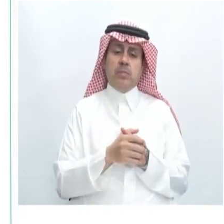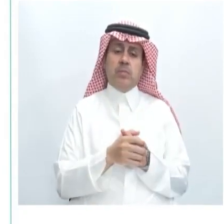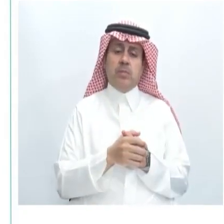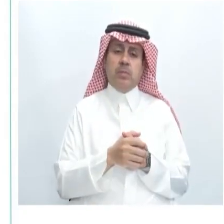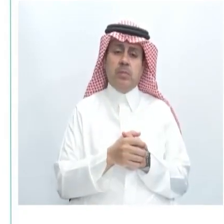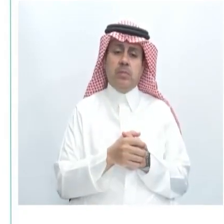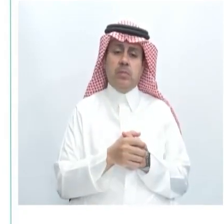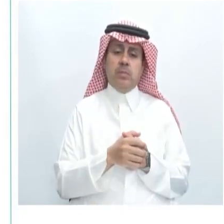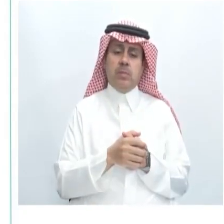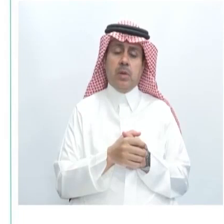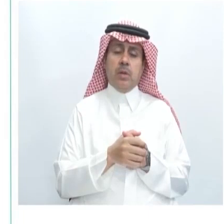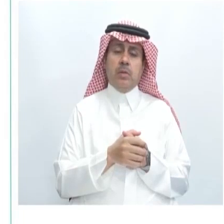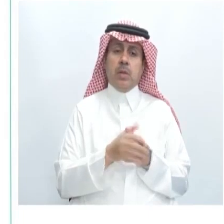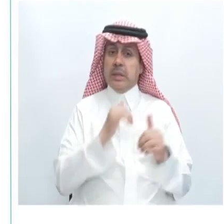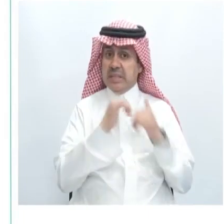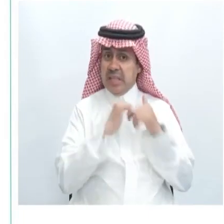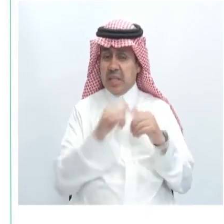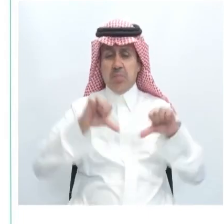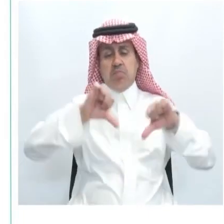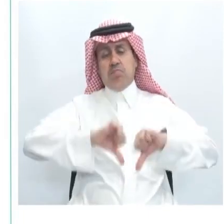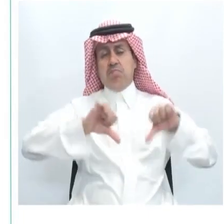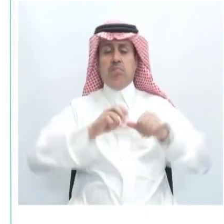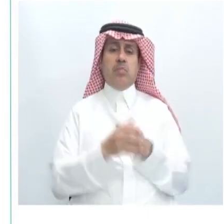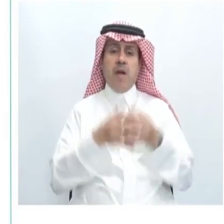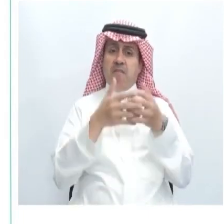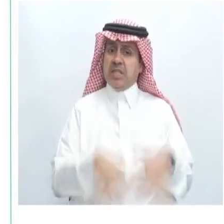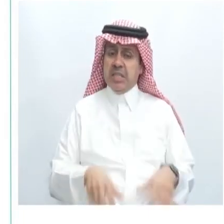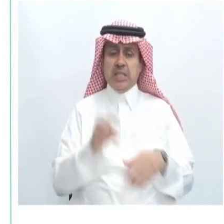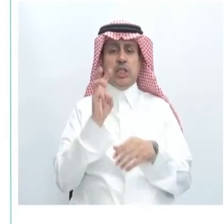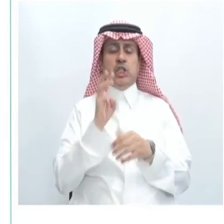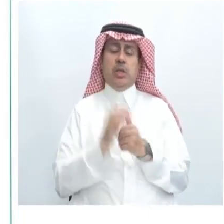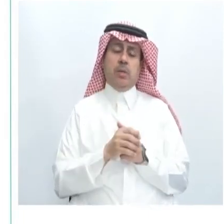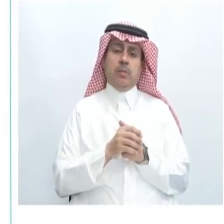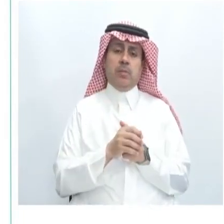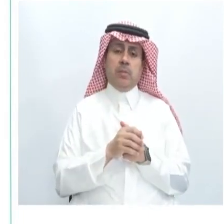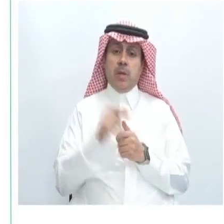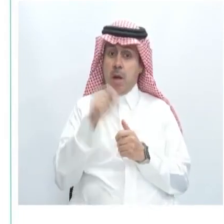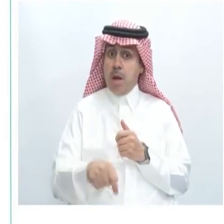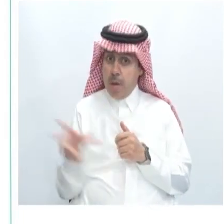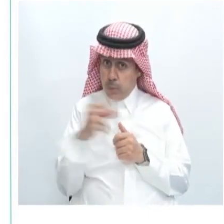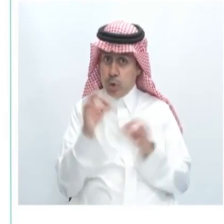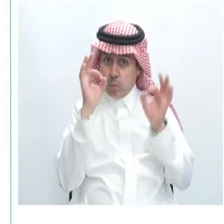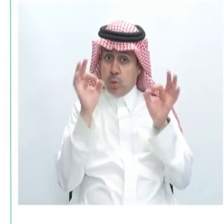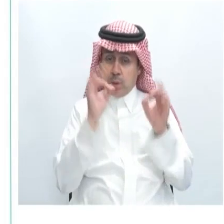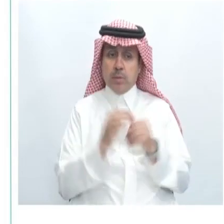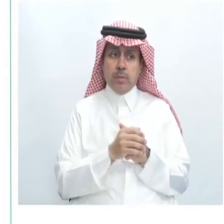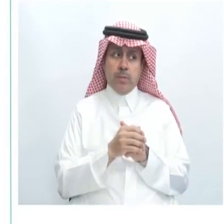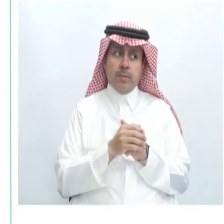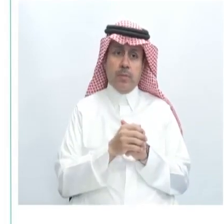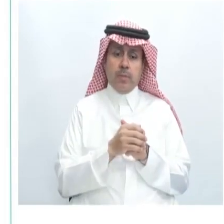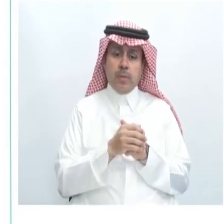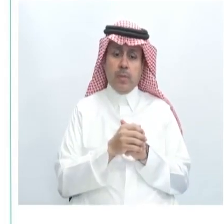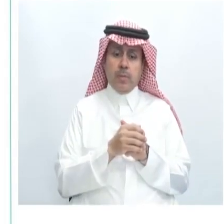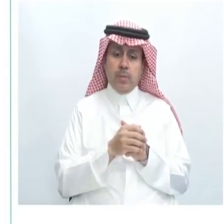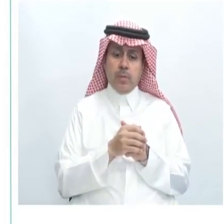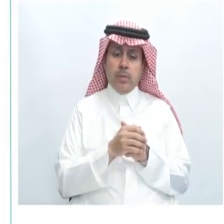العميل وطريقه كانت غير مناسبه فشلت هذه الشركات بالرغم ان المنتج قد يكون ممتاز او